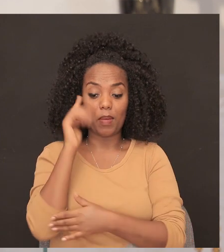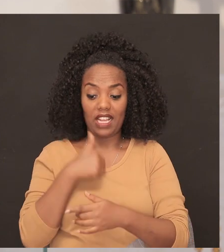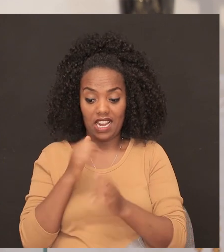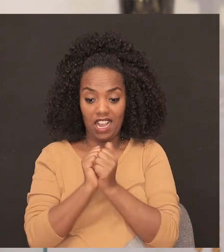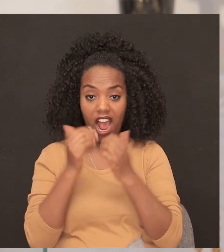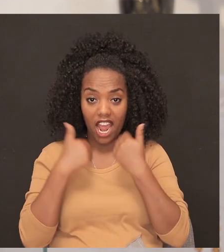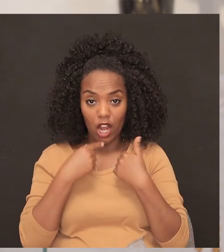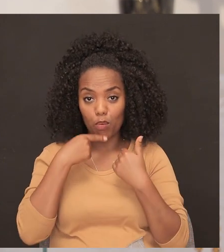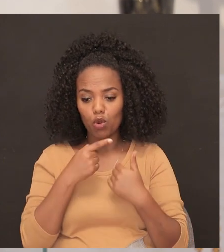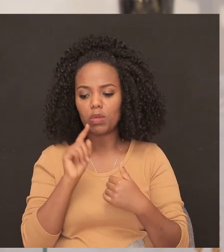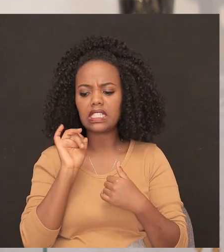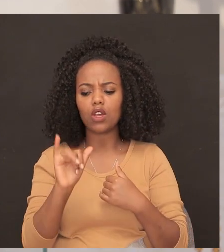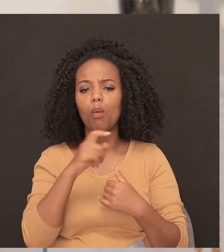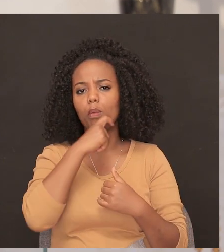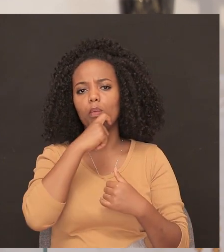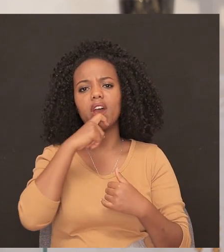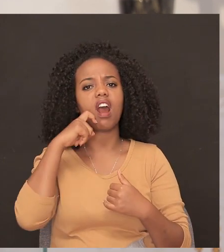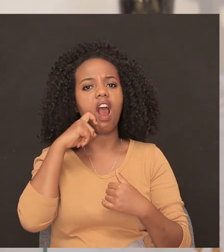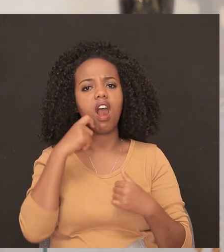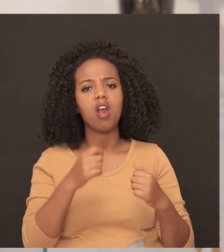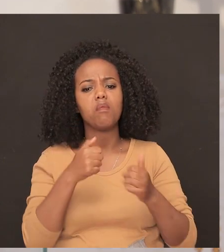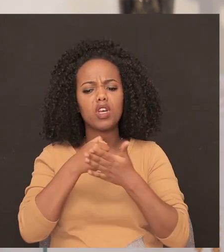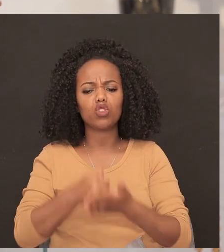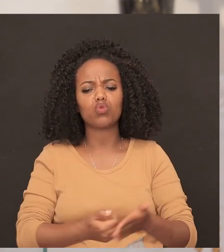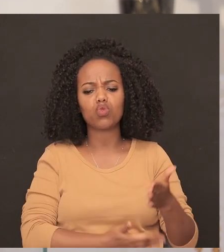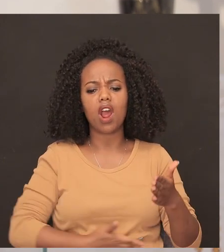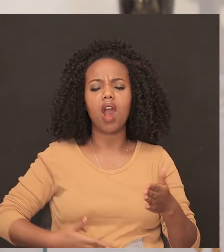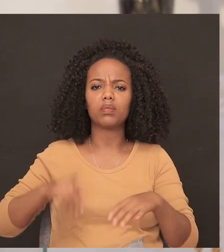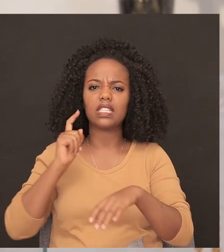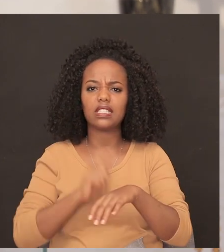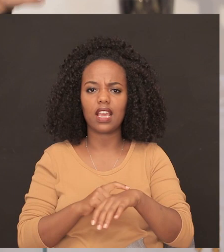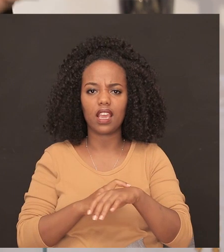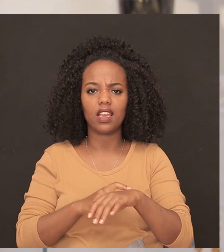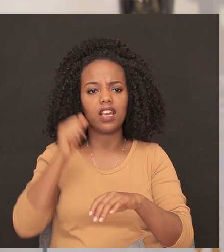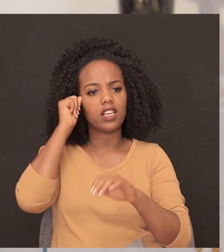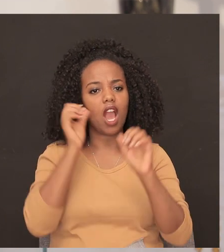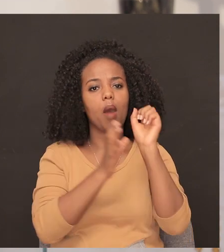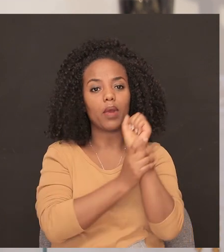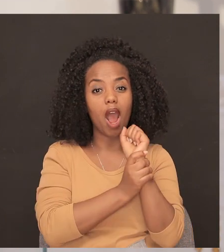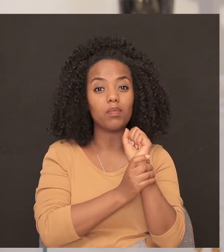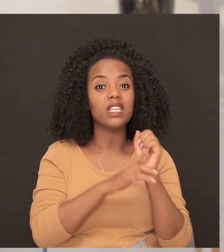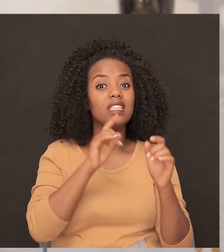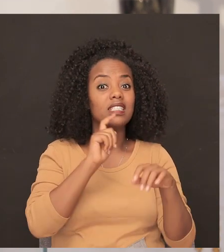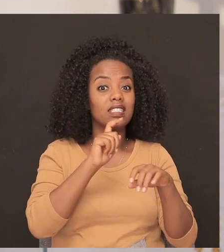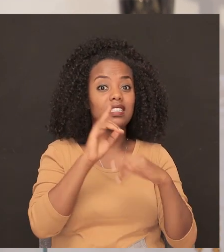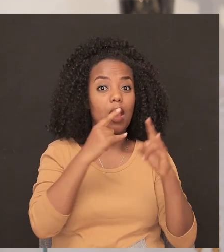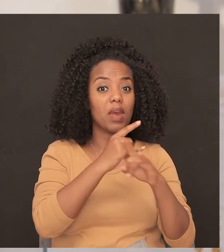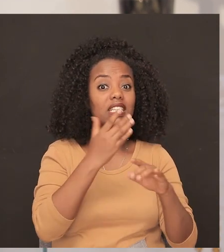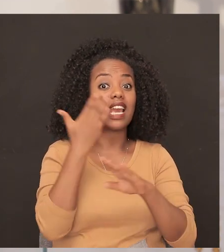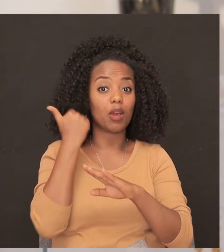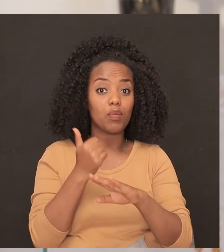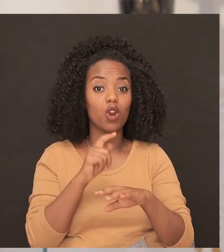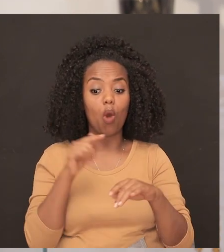በዛ በረሃብ በጽኑ ረሃብ ጊዜ ሲነጻጸር የአብርሃም ዘመን ከነበረው ረሃብ ይሄኛው ረሃብ